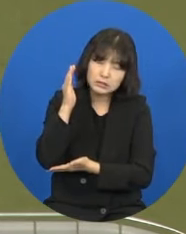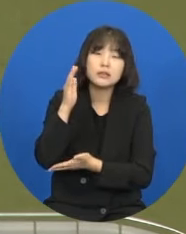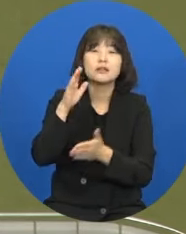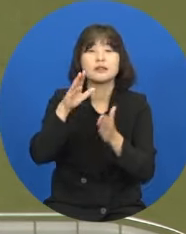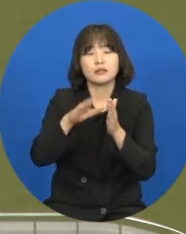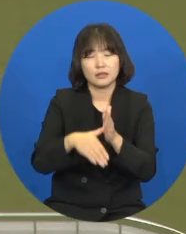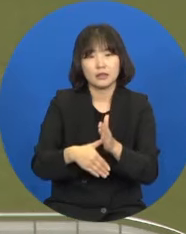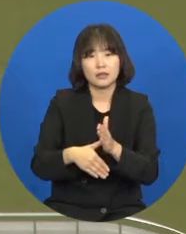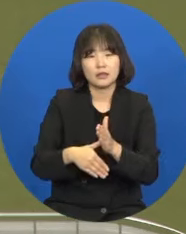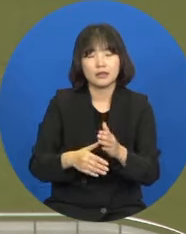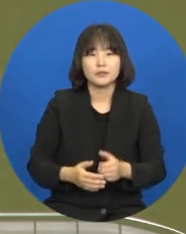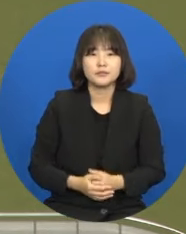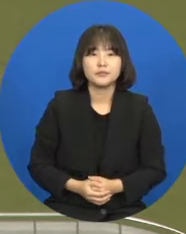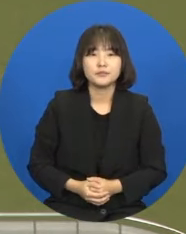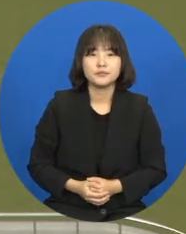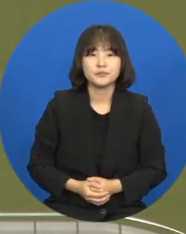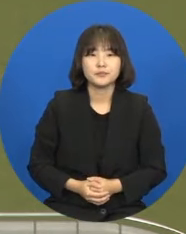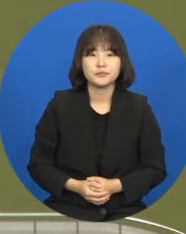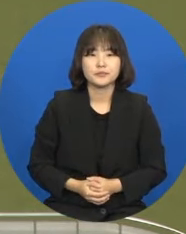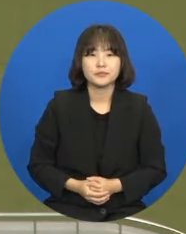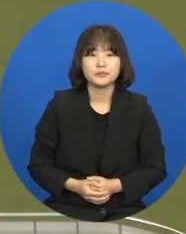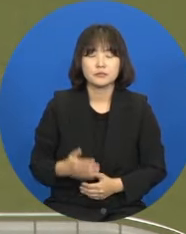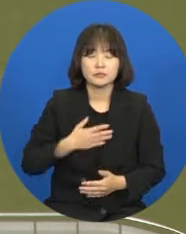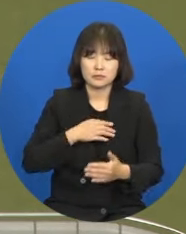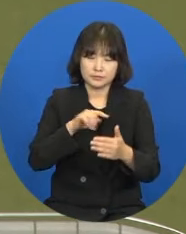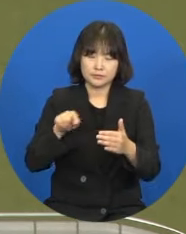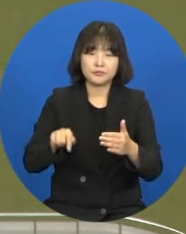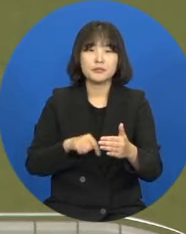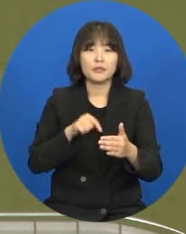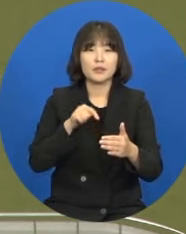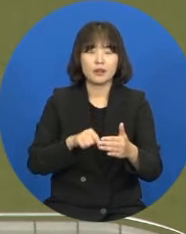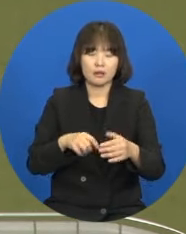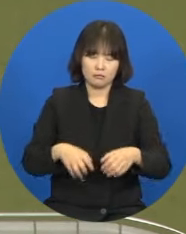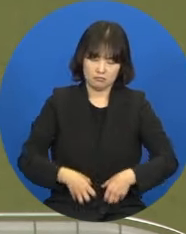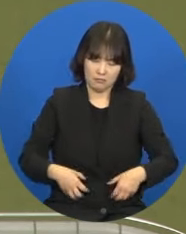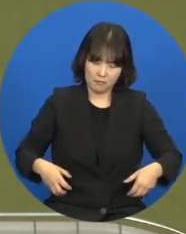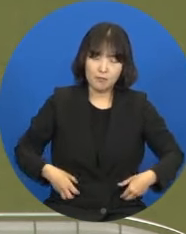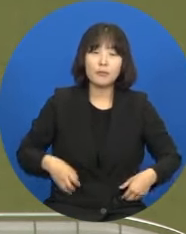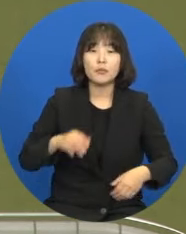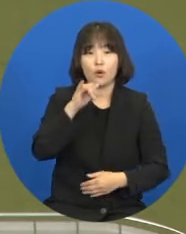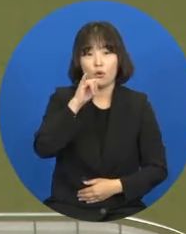할 때에 제 안에 어떤 담대함이